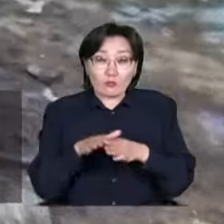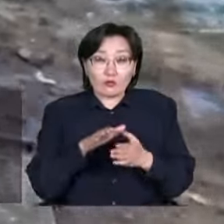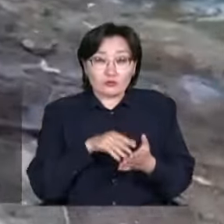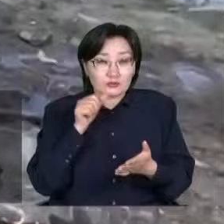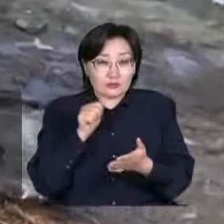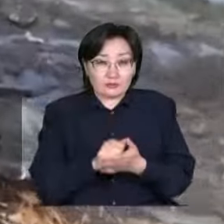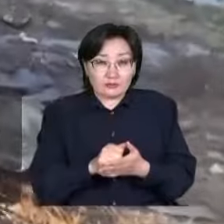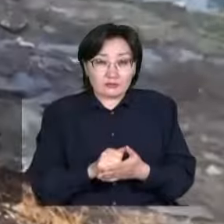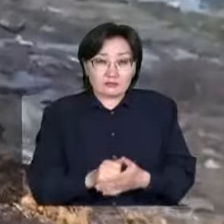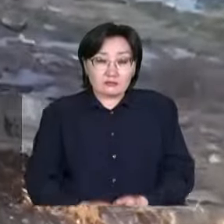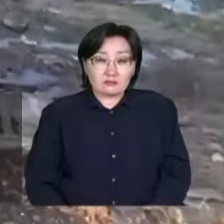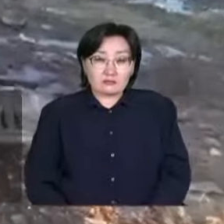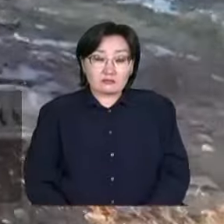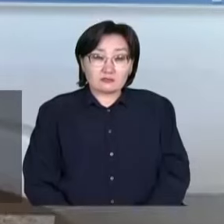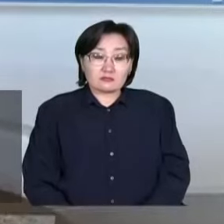қалды.